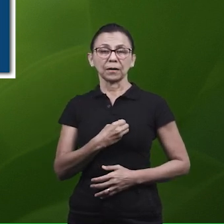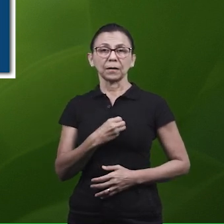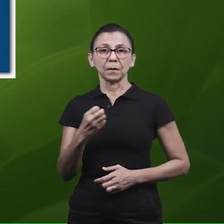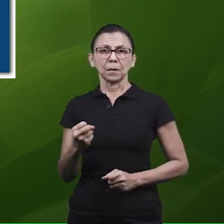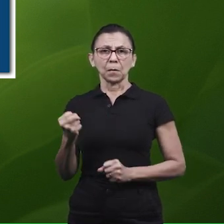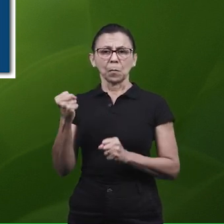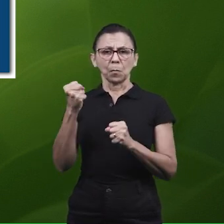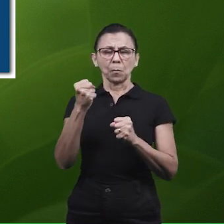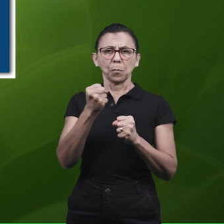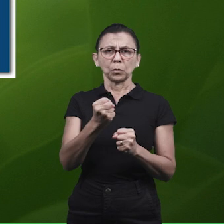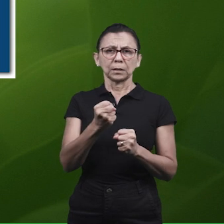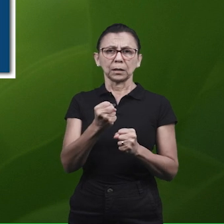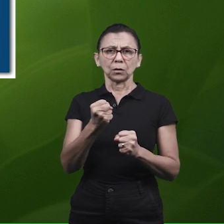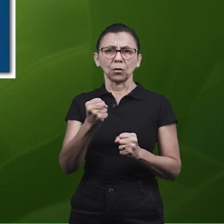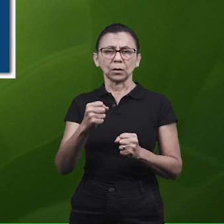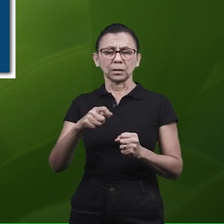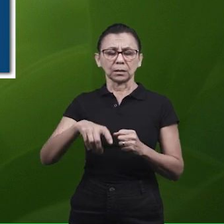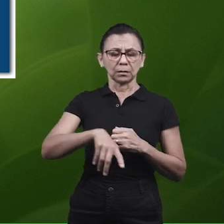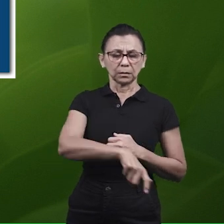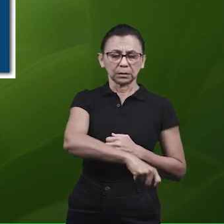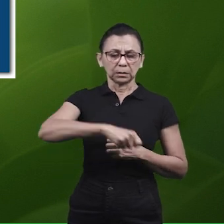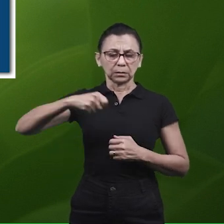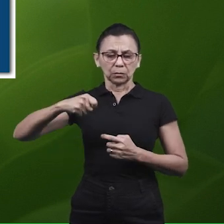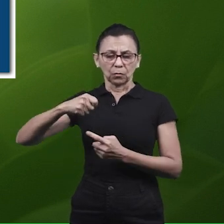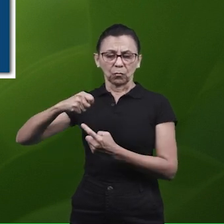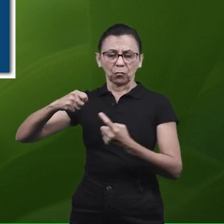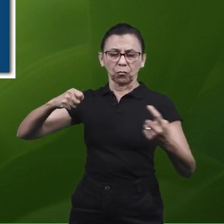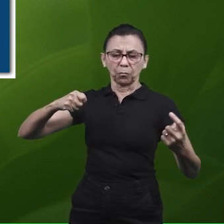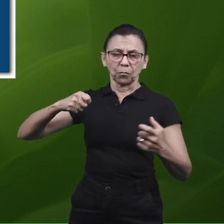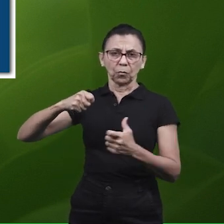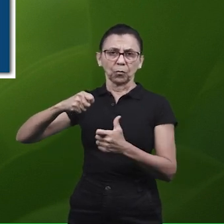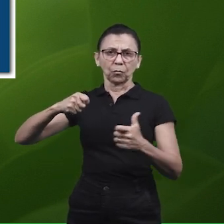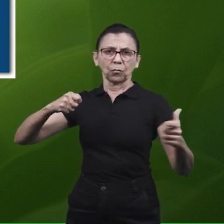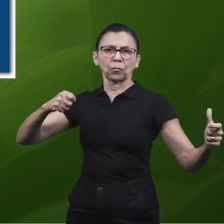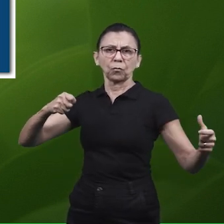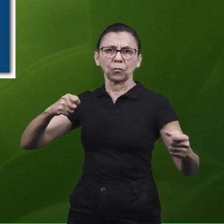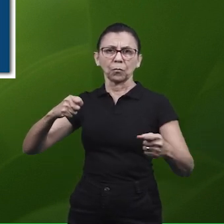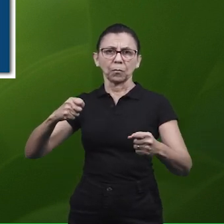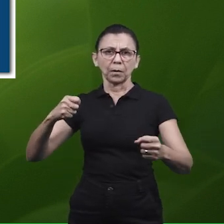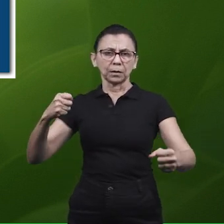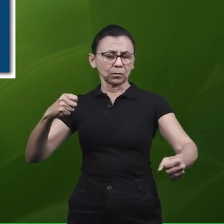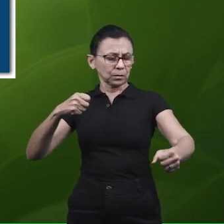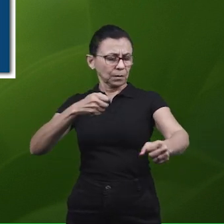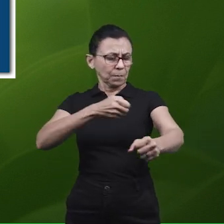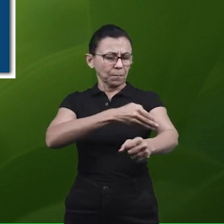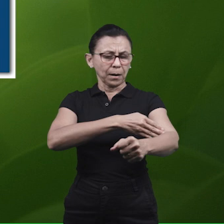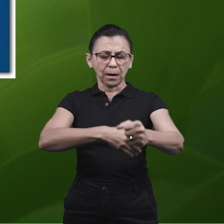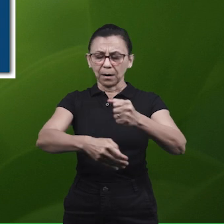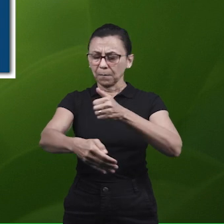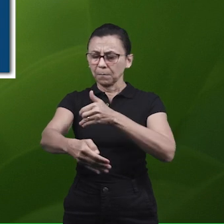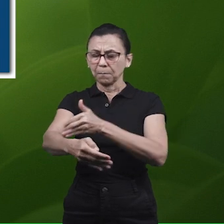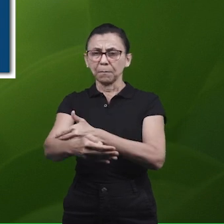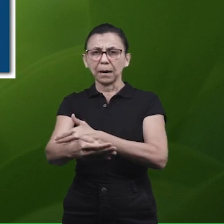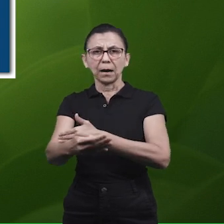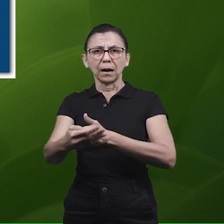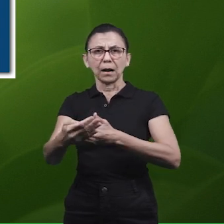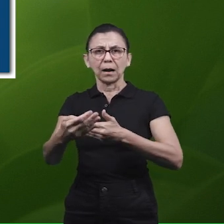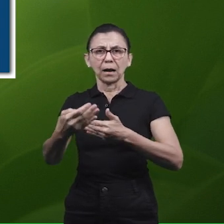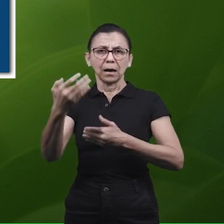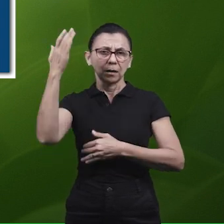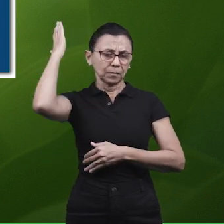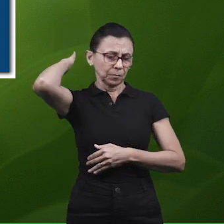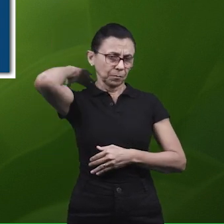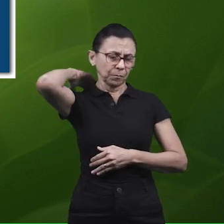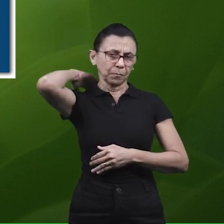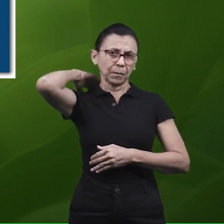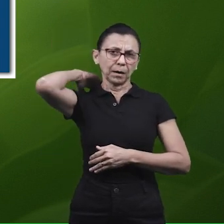Dieu est vivante et efficace et plus pénétrante que n'importe quelle épée à double tranchant qui entre jusqu'à